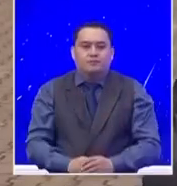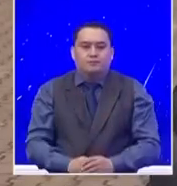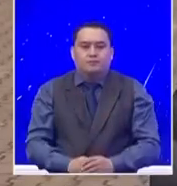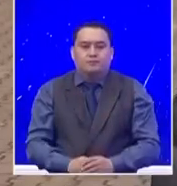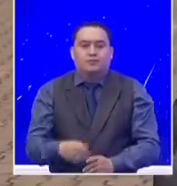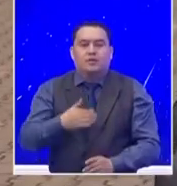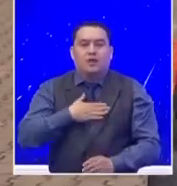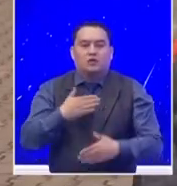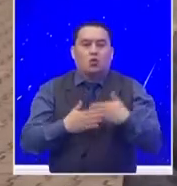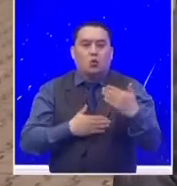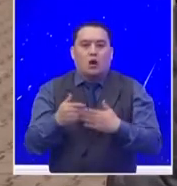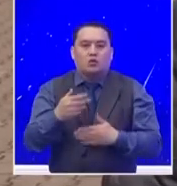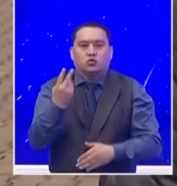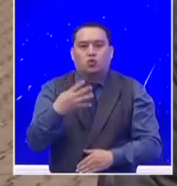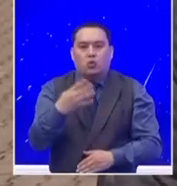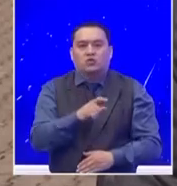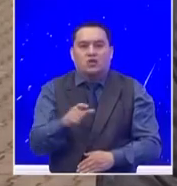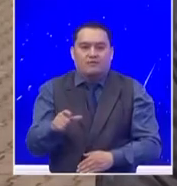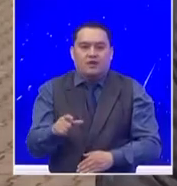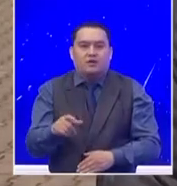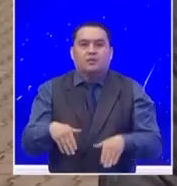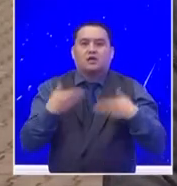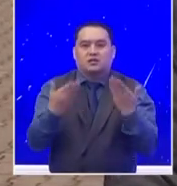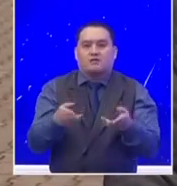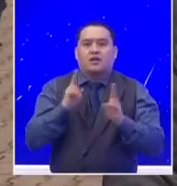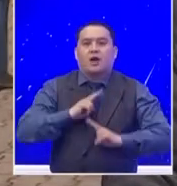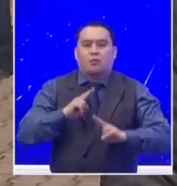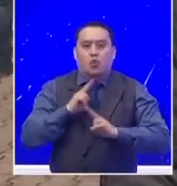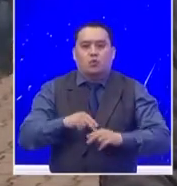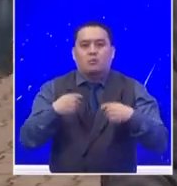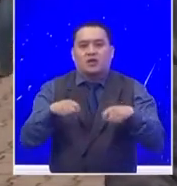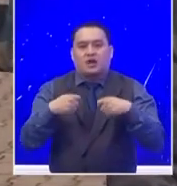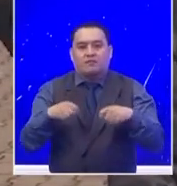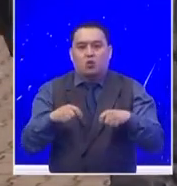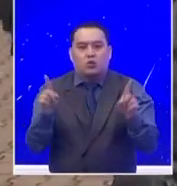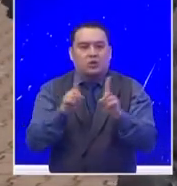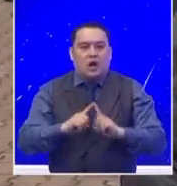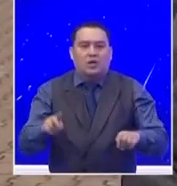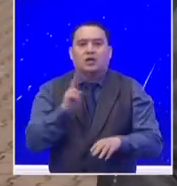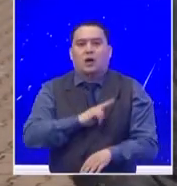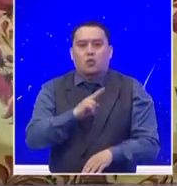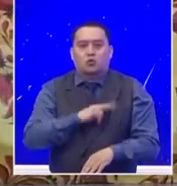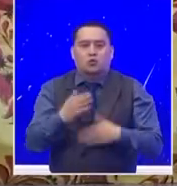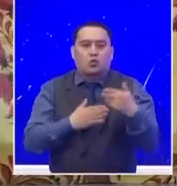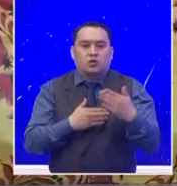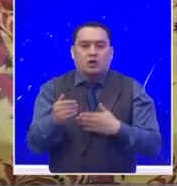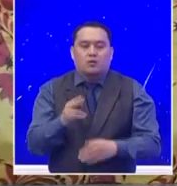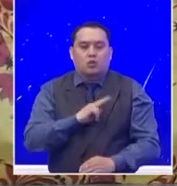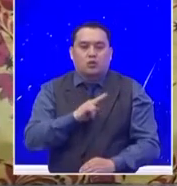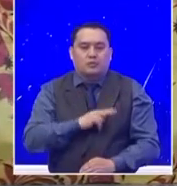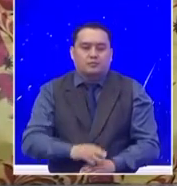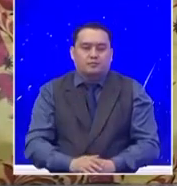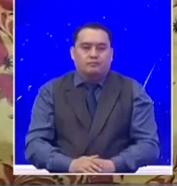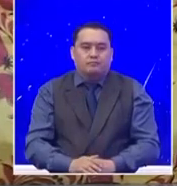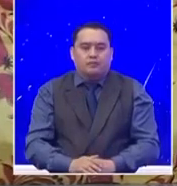наши рукодельницы, более 40 человек, представляют сегодня свои работы именно на продажу. Уникальная работа, ручной работы. По традиции